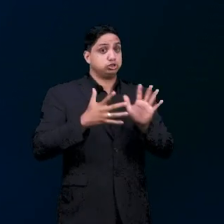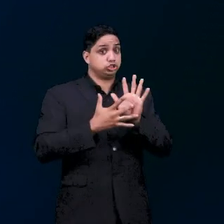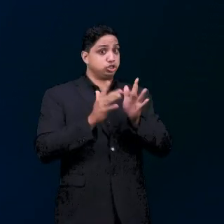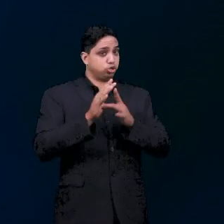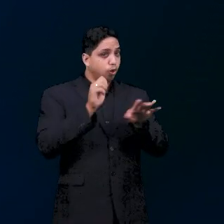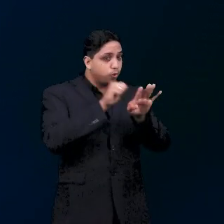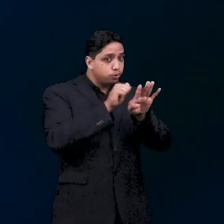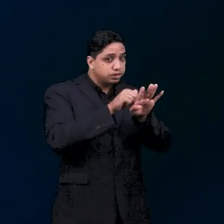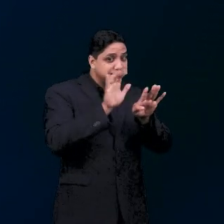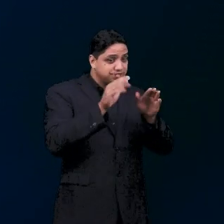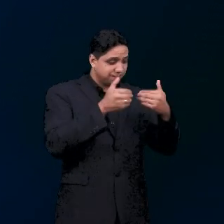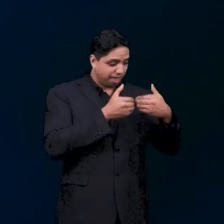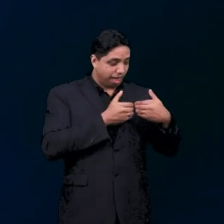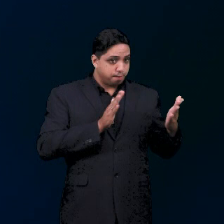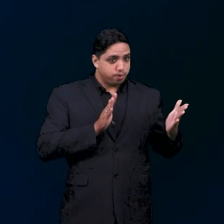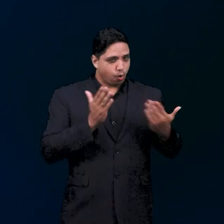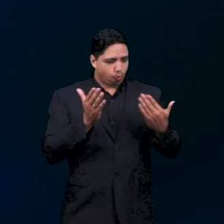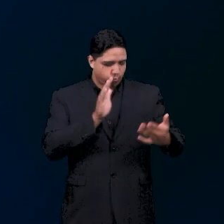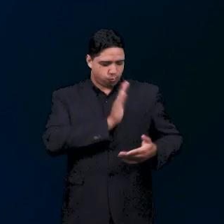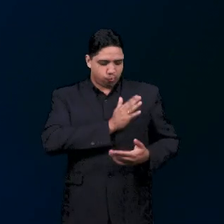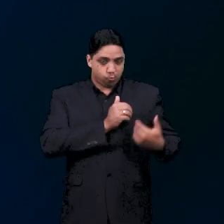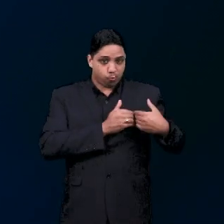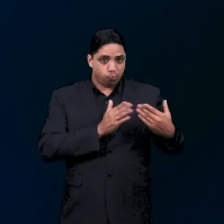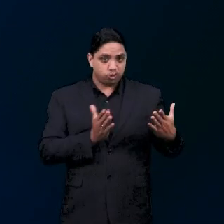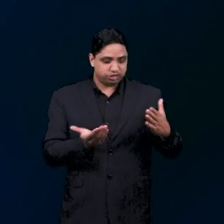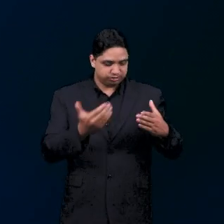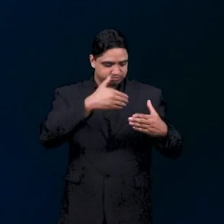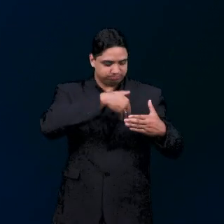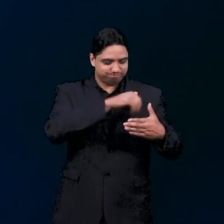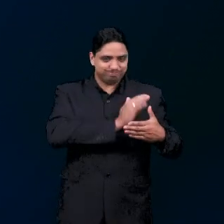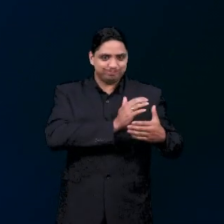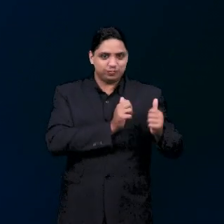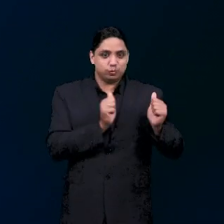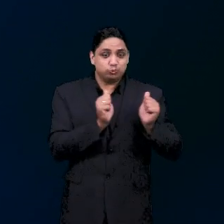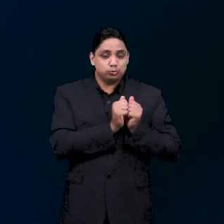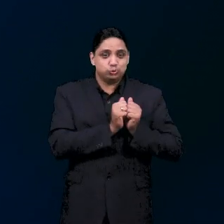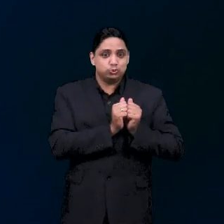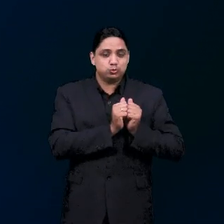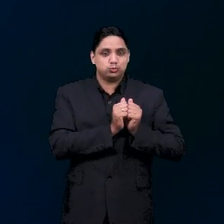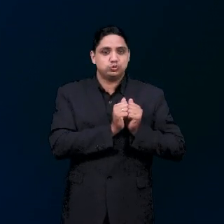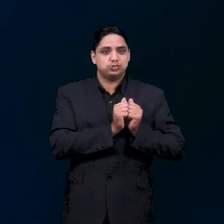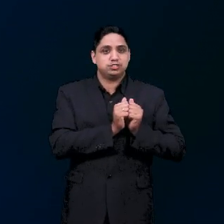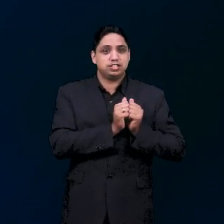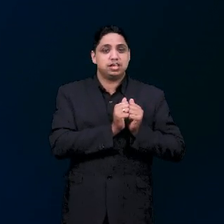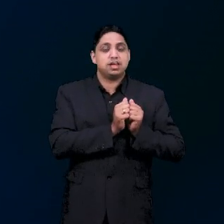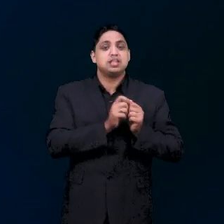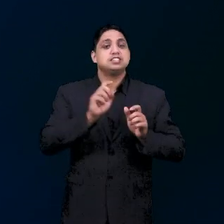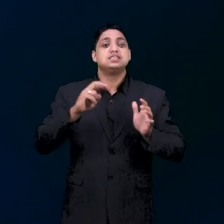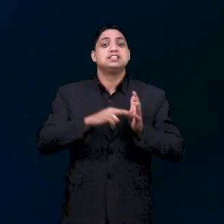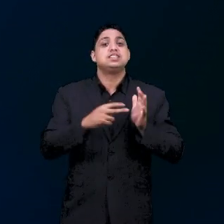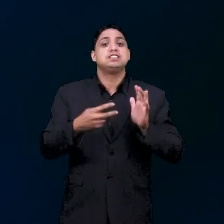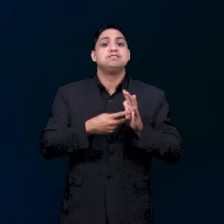frappe. Si quelqu'un entend, j'entrerai et je souperai avec lui, lui avec moi. »